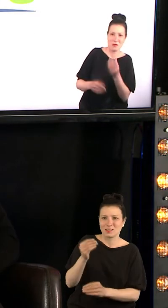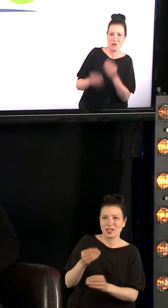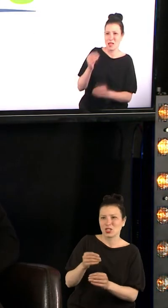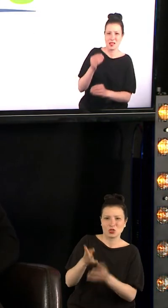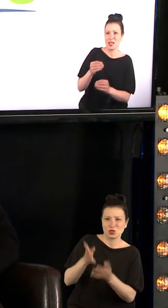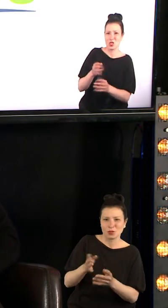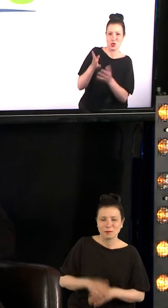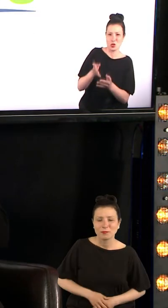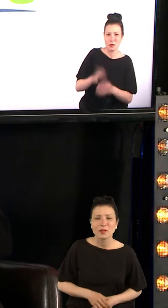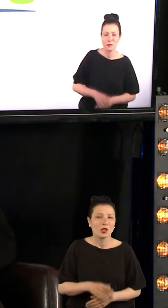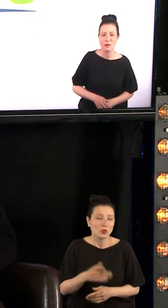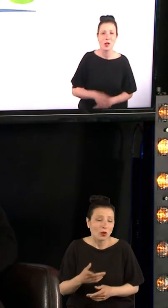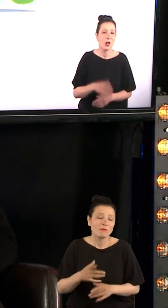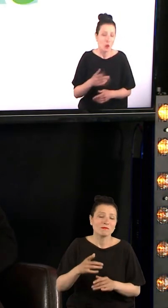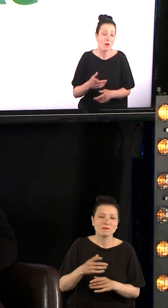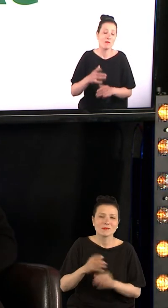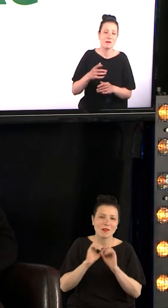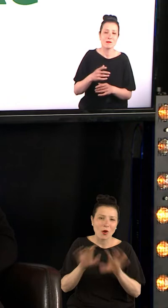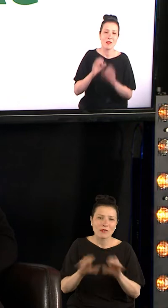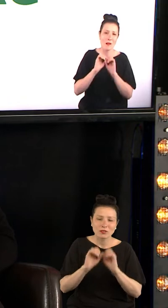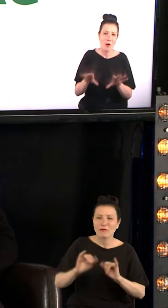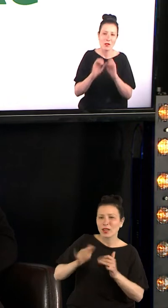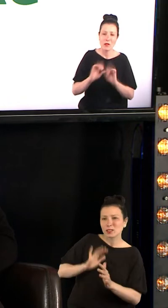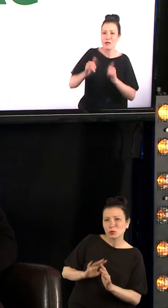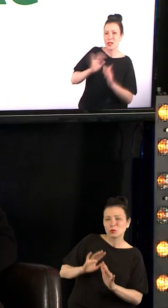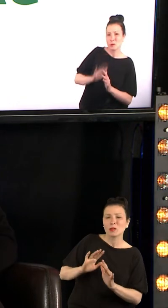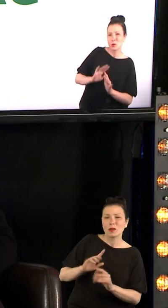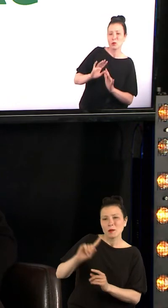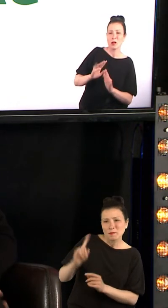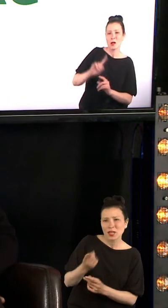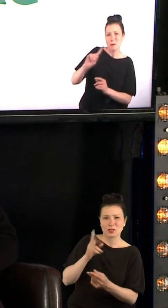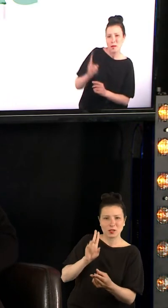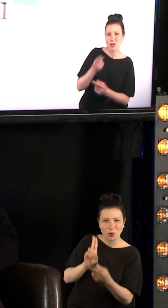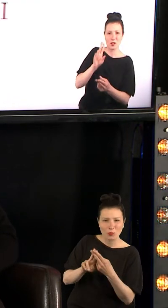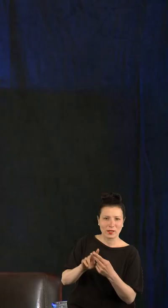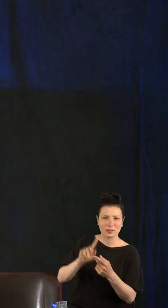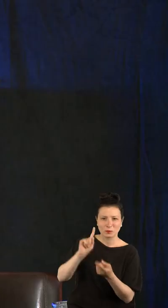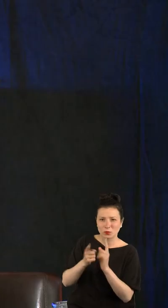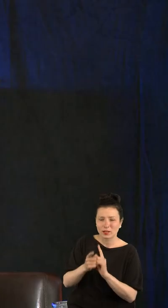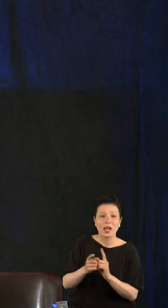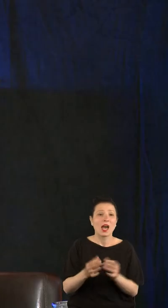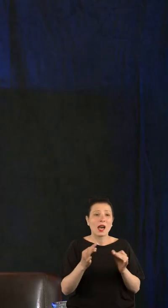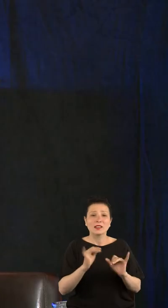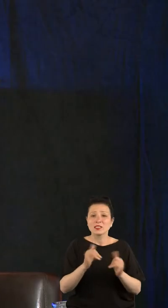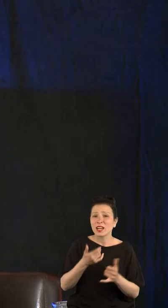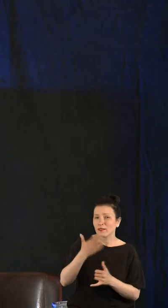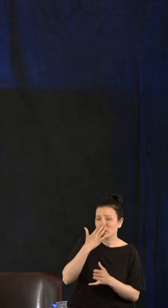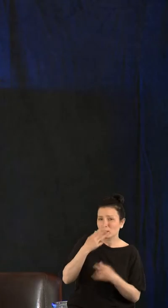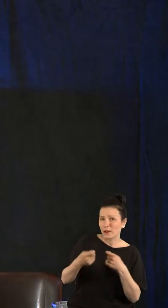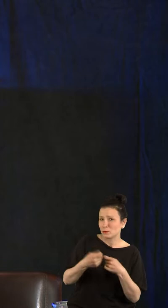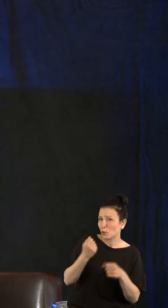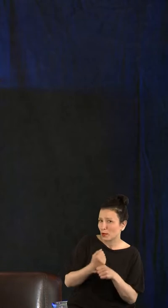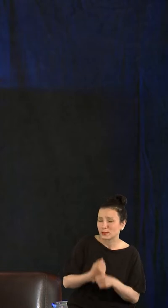jak poznałyśmy się z Kasią, a teraz jak pracowałyśmy. Nie wiem właśnie, jak to jest,